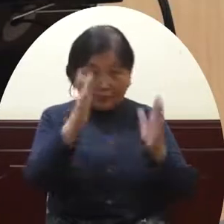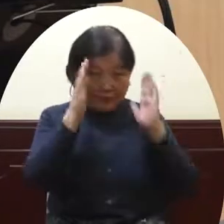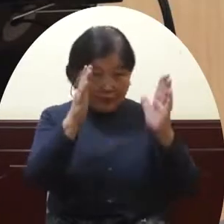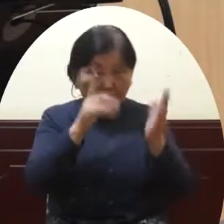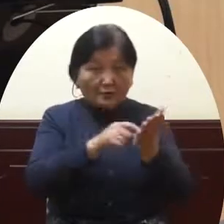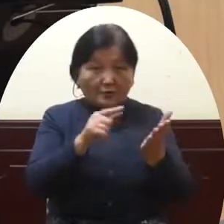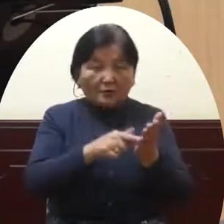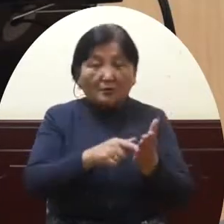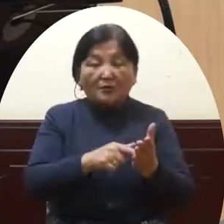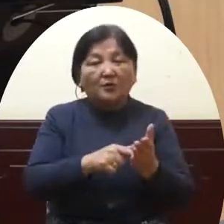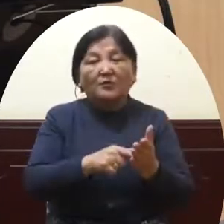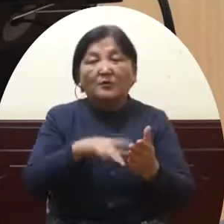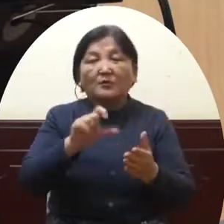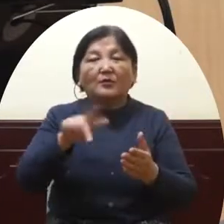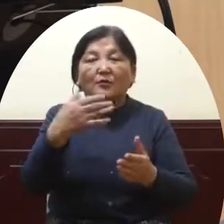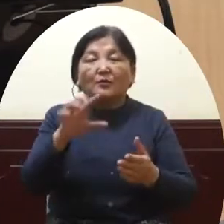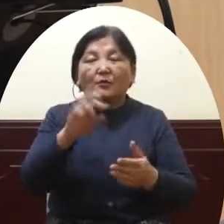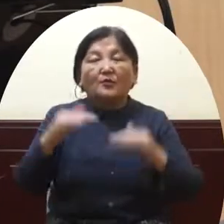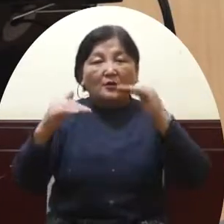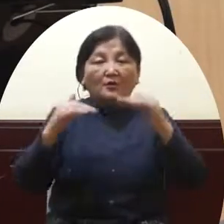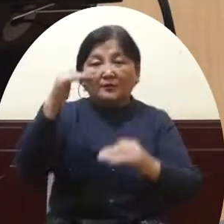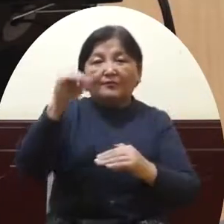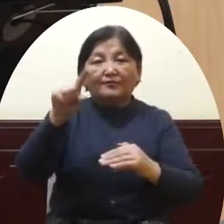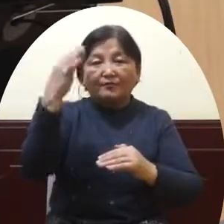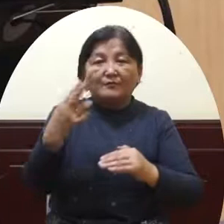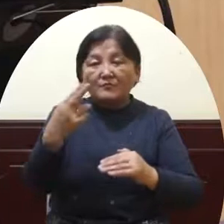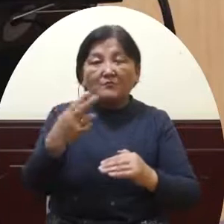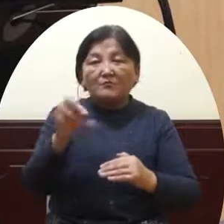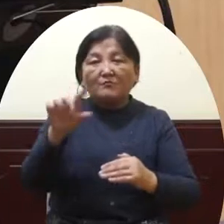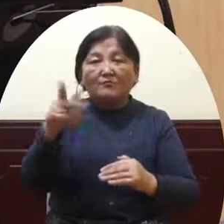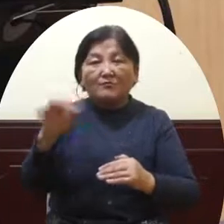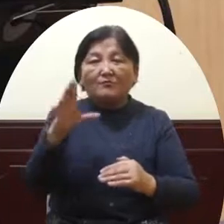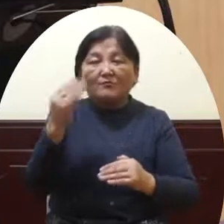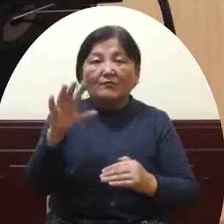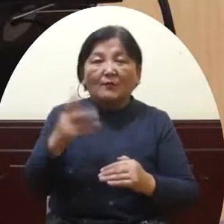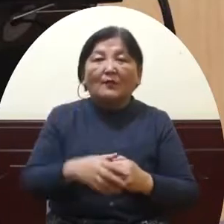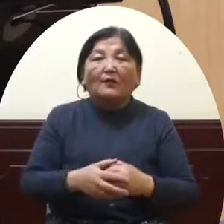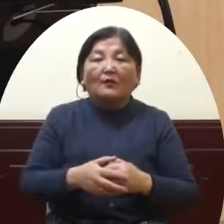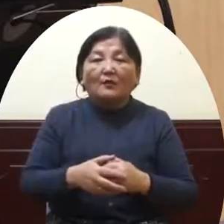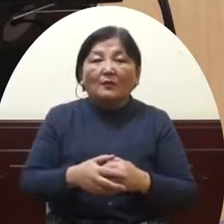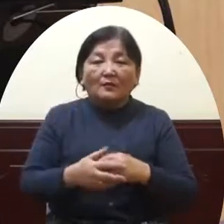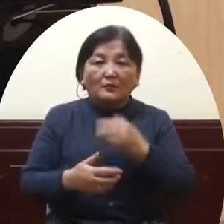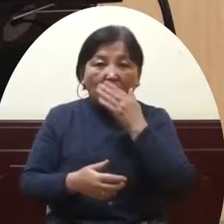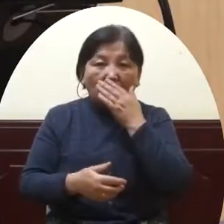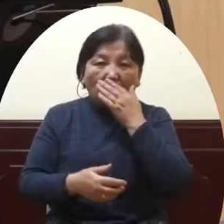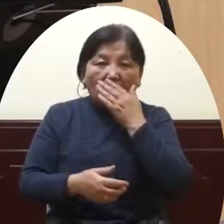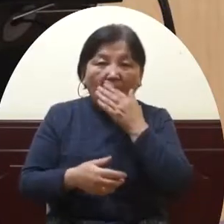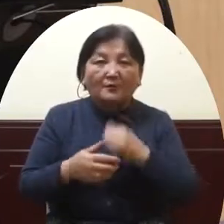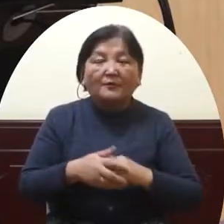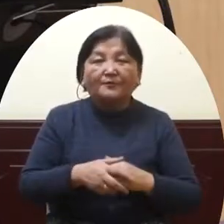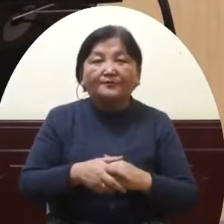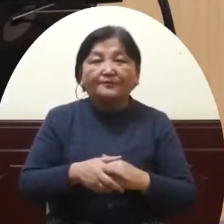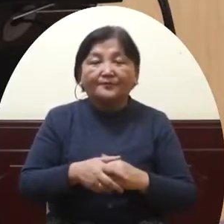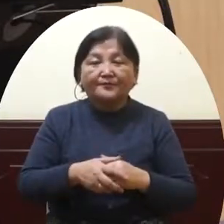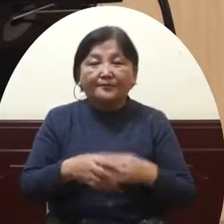ахиц гарахгүй. Би зүгээр төсөөлж байгаагаар их эвгүй сонгуул болох байх. Их сошиалыг яаж хянах